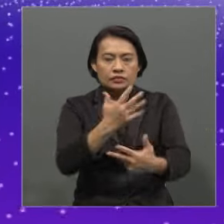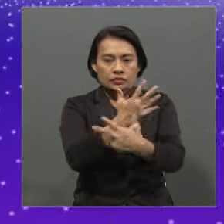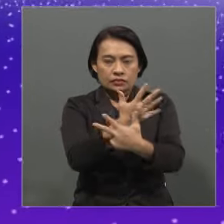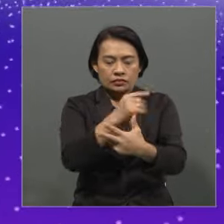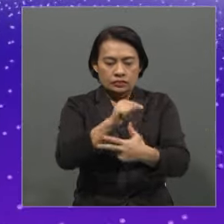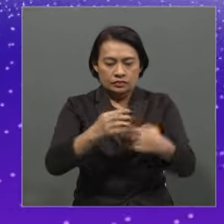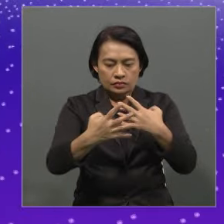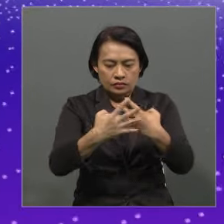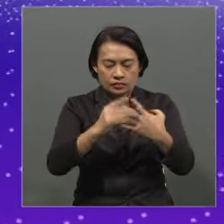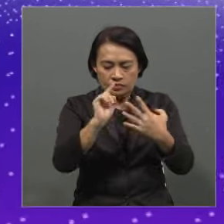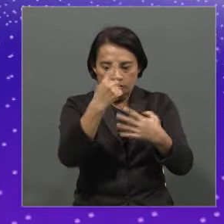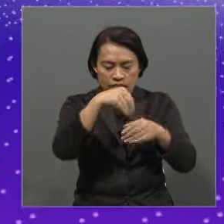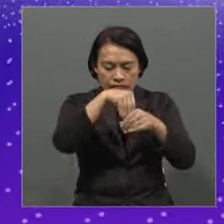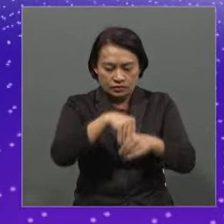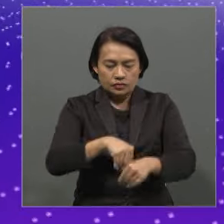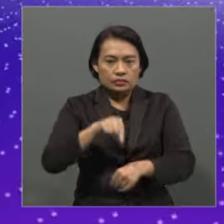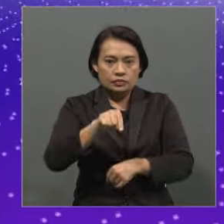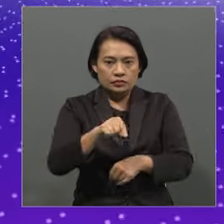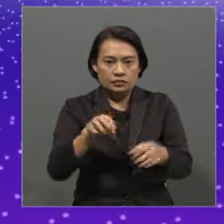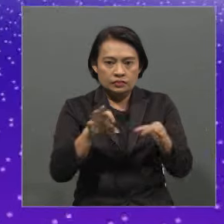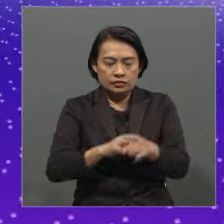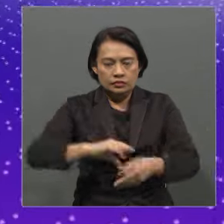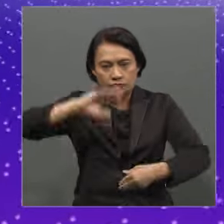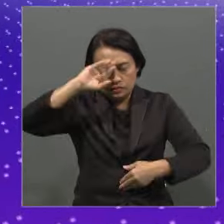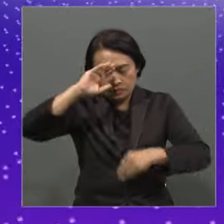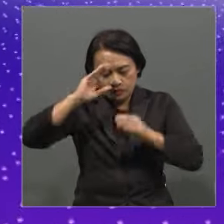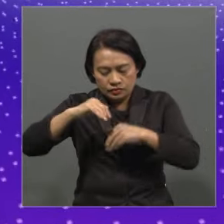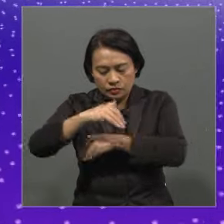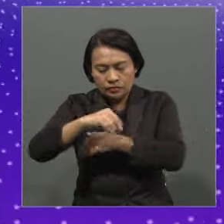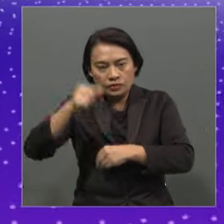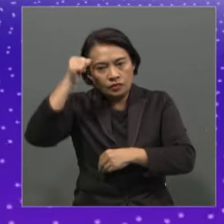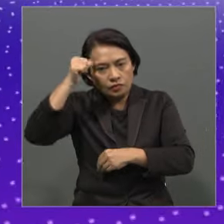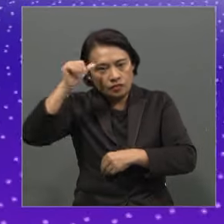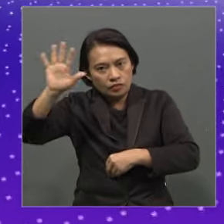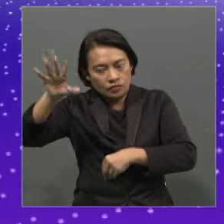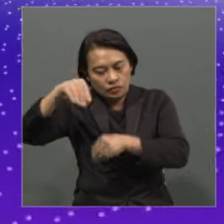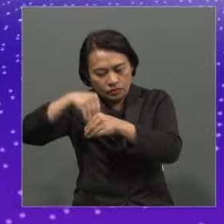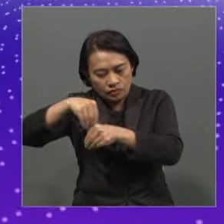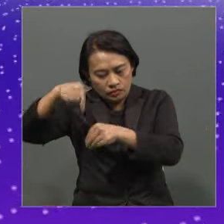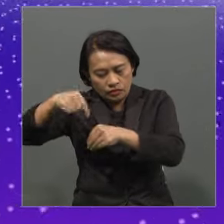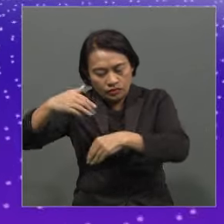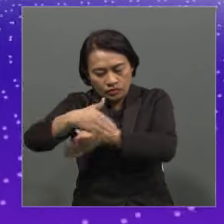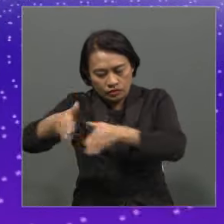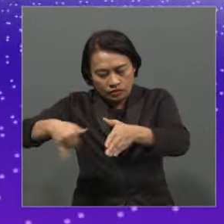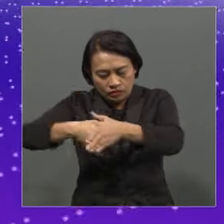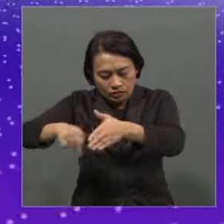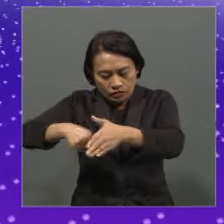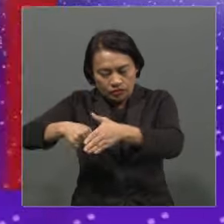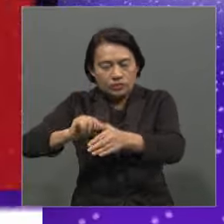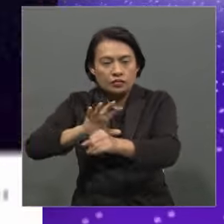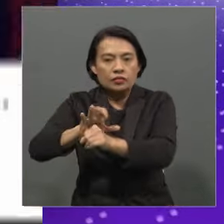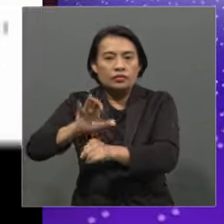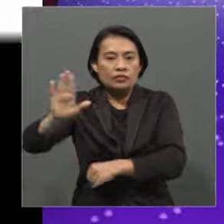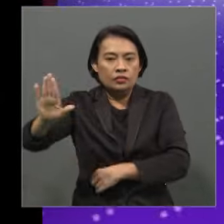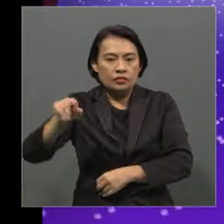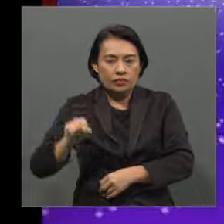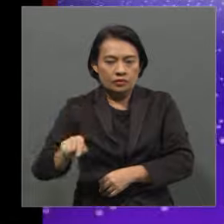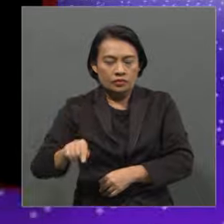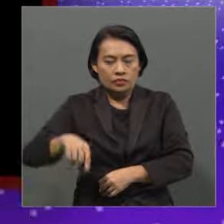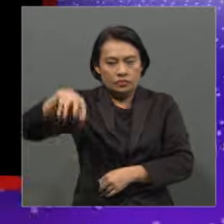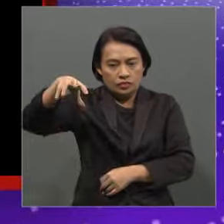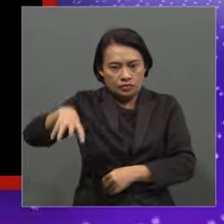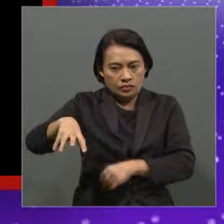นะฮถูกแล้วที่เขาจะอยู่ระหว่างการกักโรค 5วันนะซึ่งเขาจะไปกักตัวอยู่ในห้องกักโรคโควิด- 199มันเป็นอาคาร